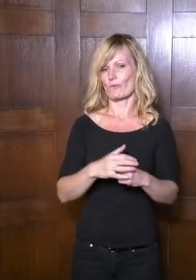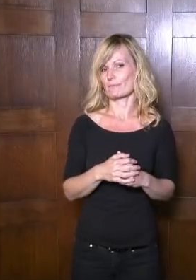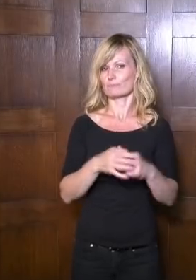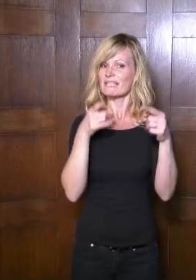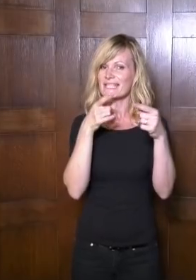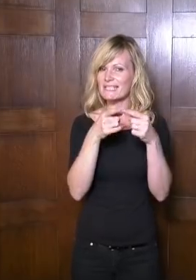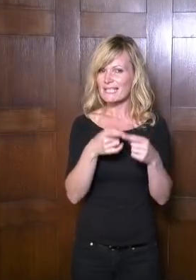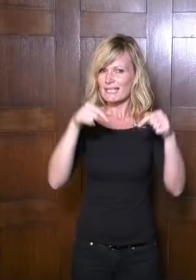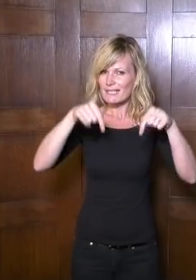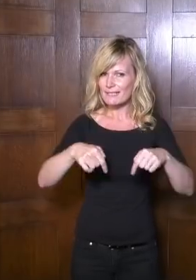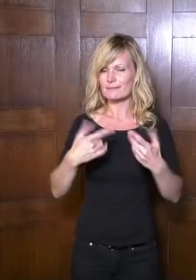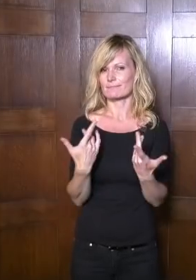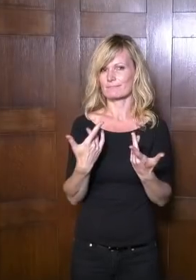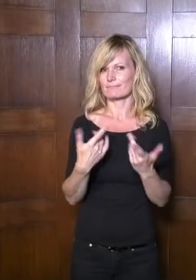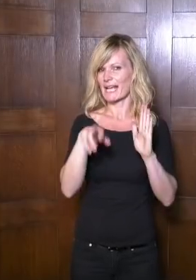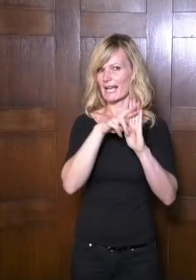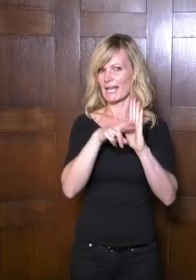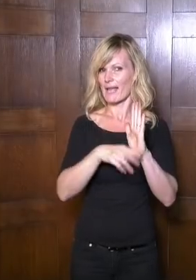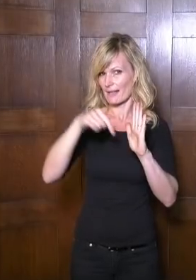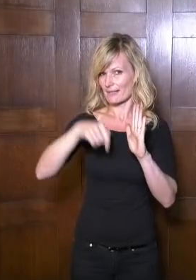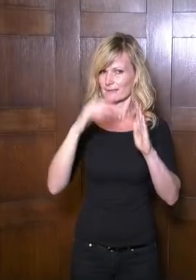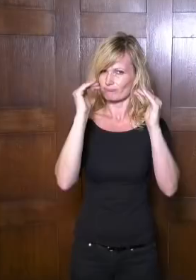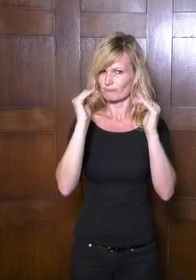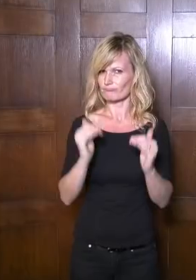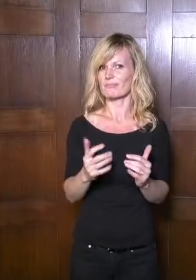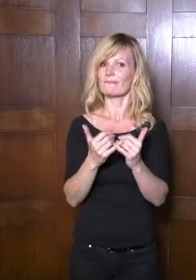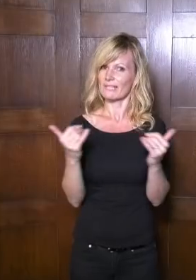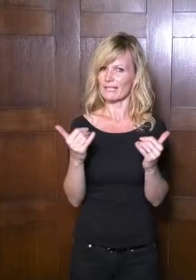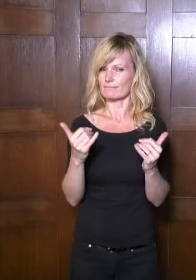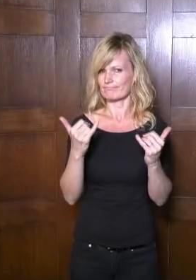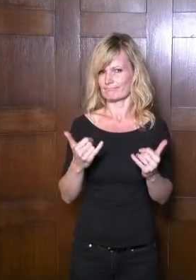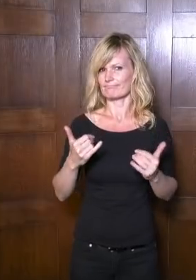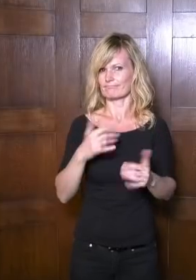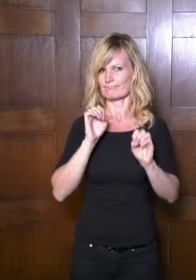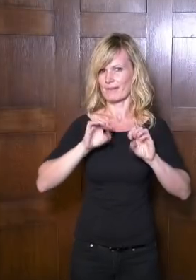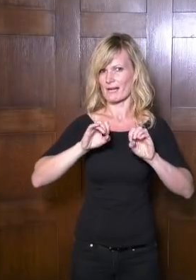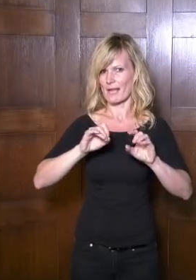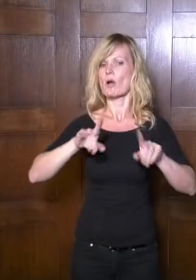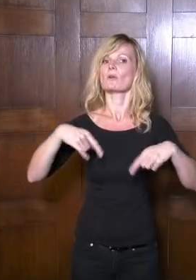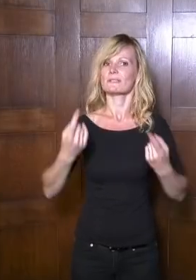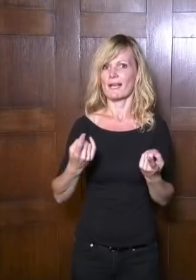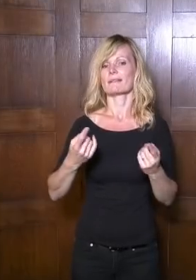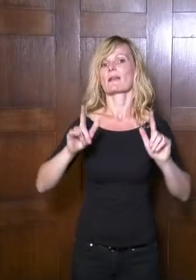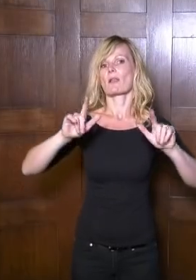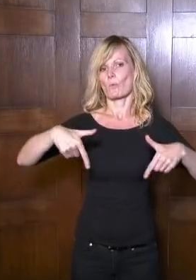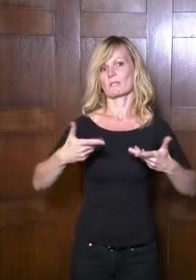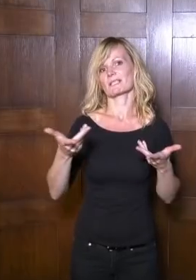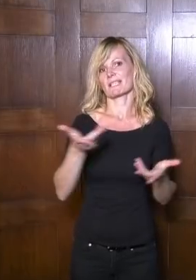zum Regularium sagen. Und dann steigen wir ein ins